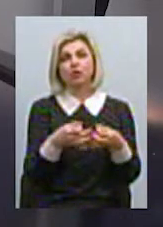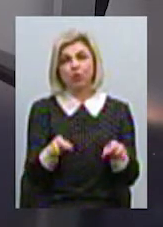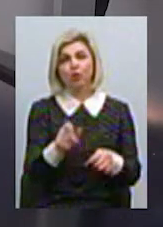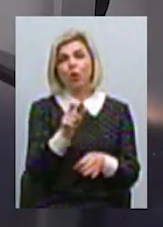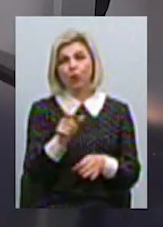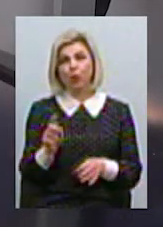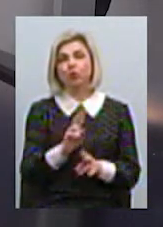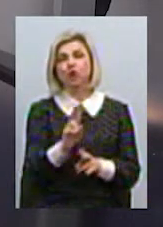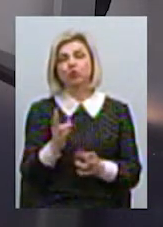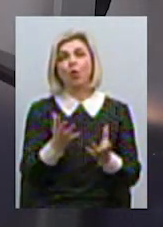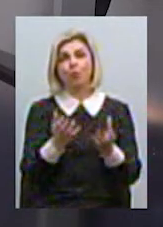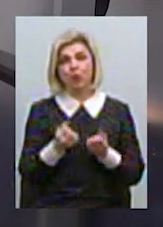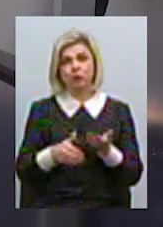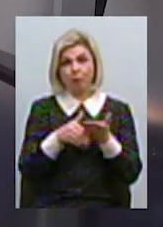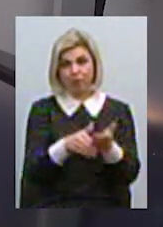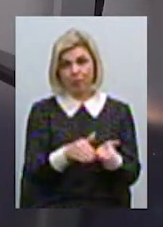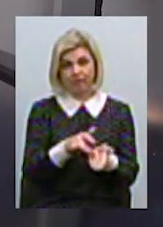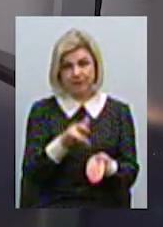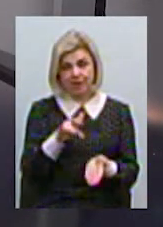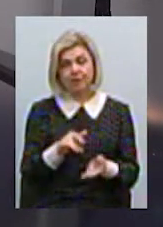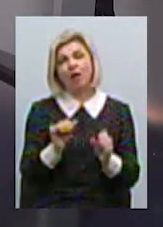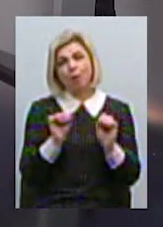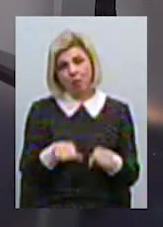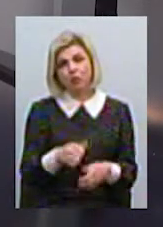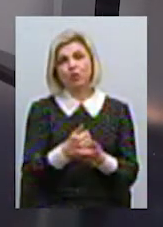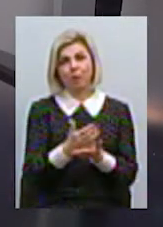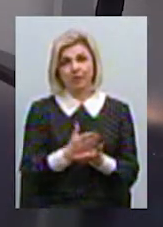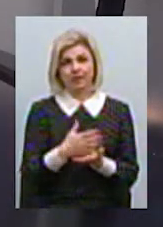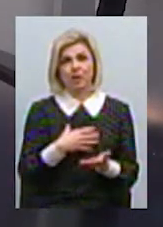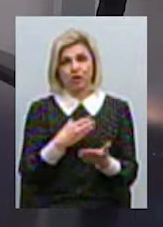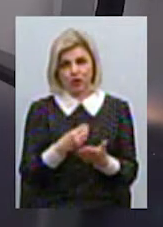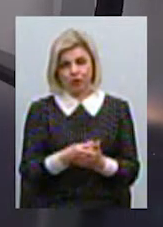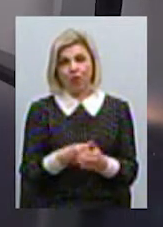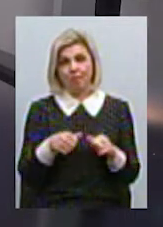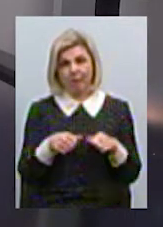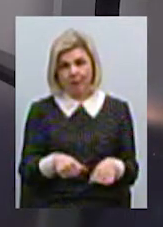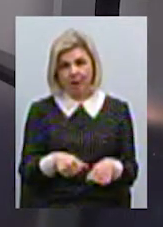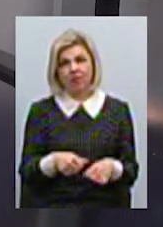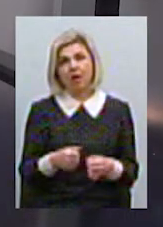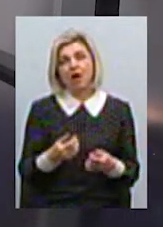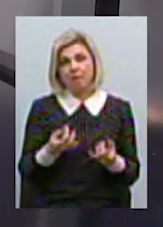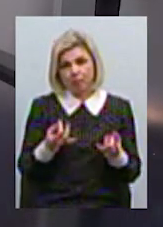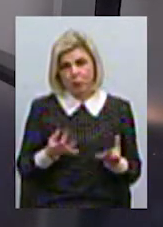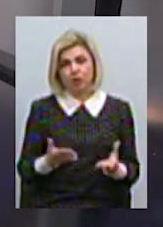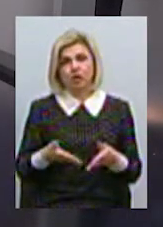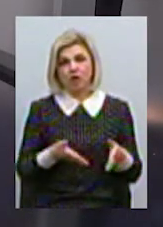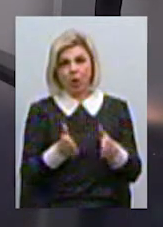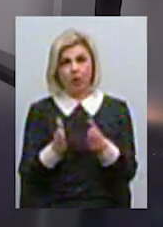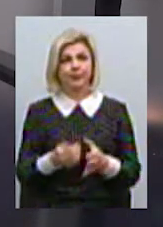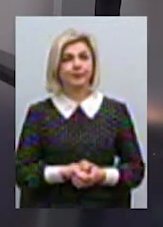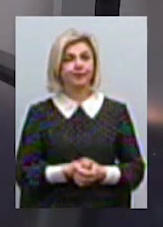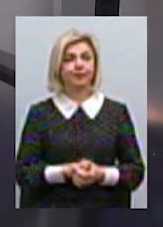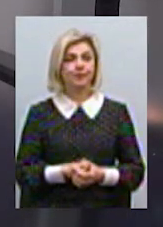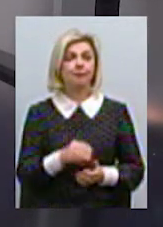отримують допомогу в центрах, все-таки зможуть забезпечити свої доступ до правосуддя в більш простішому шляху. Тетяна,